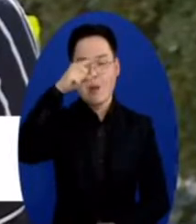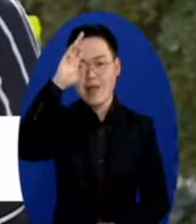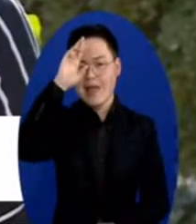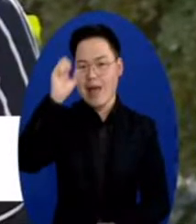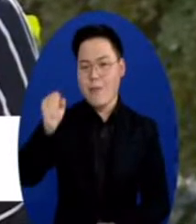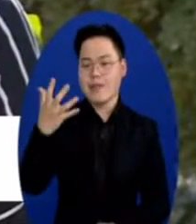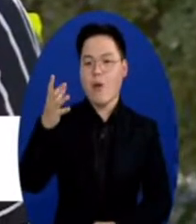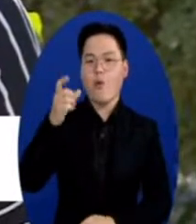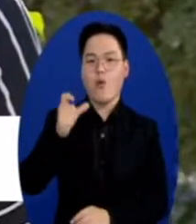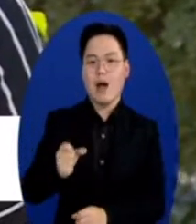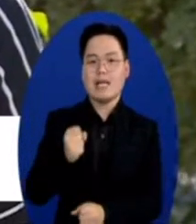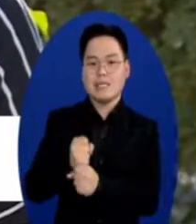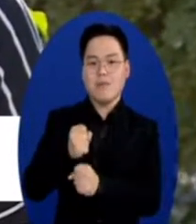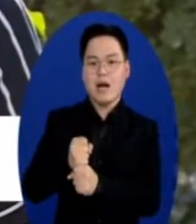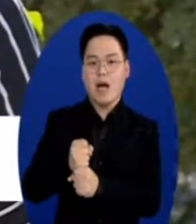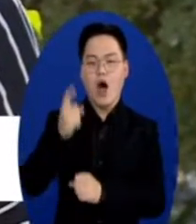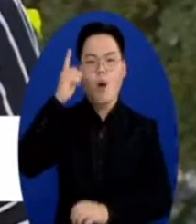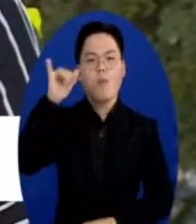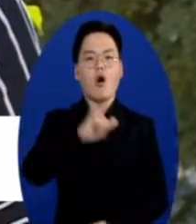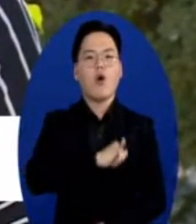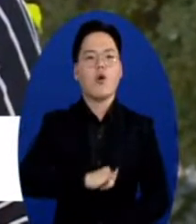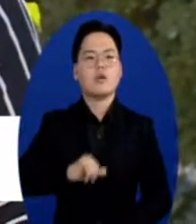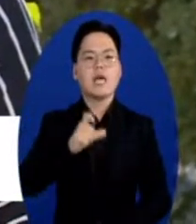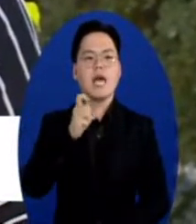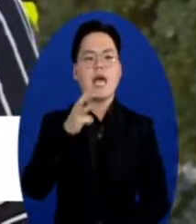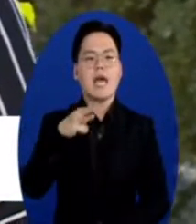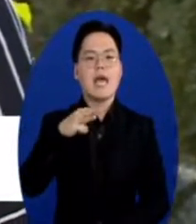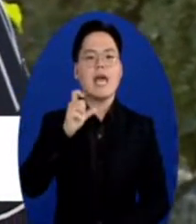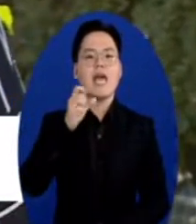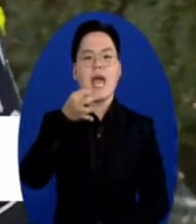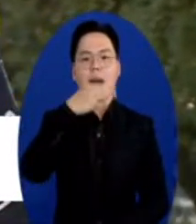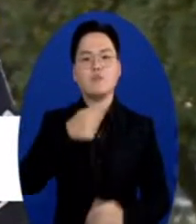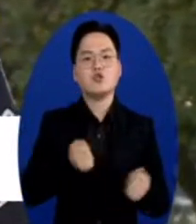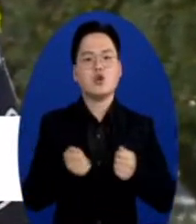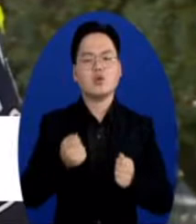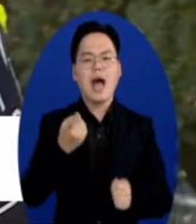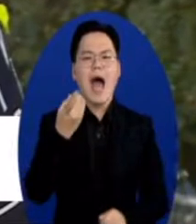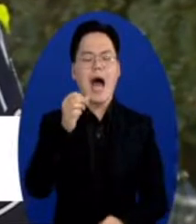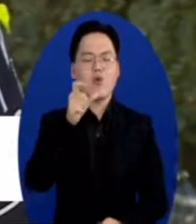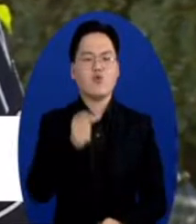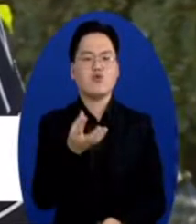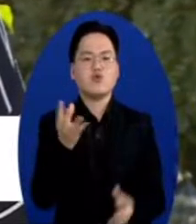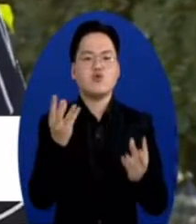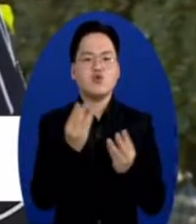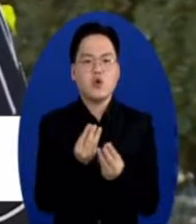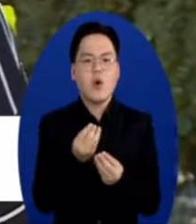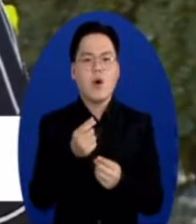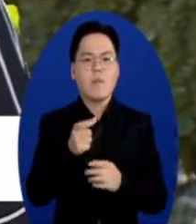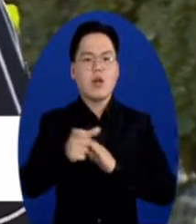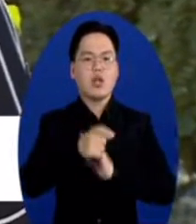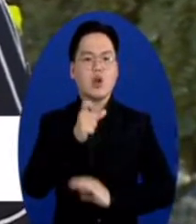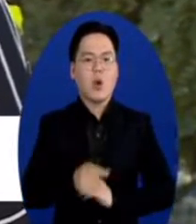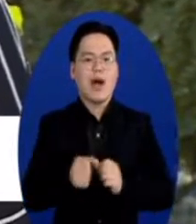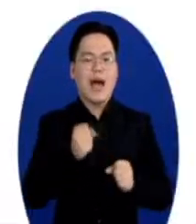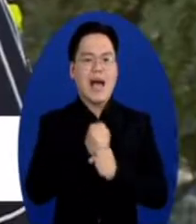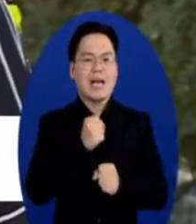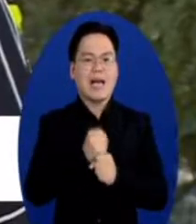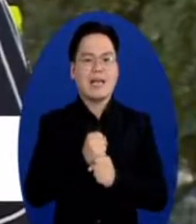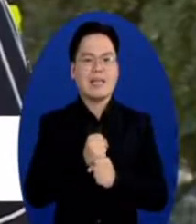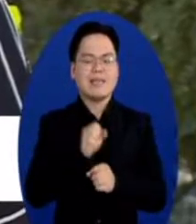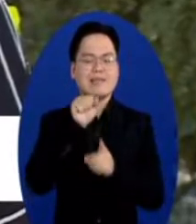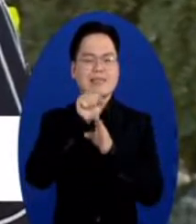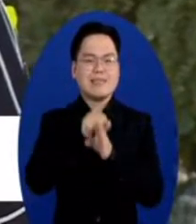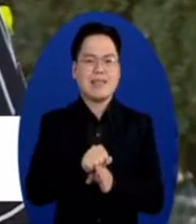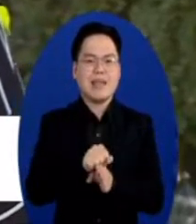5 мэрэгчтэй ажиллаж байгаа. Ингээд Монгол улсын эмийн зохицуулалтын үйл ажиллагааг 10 хэдэн мэрэгчлээ ингээд аваад явныг бол нэгдүгээр ачаал маш хэрэгтэй